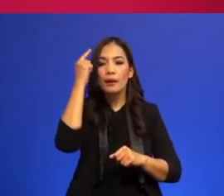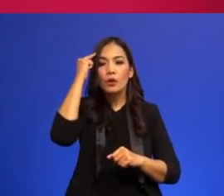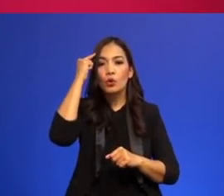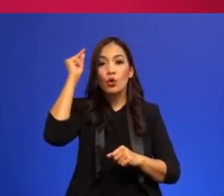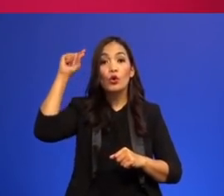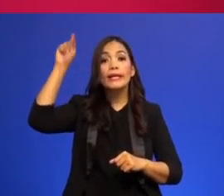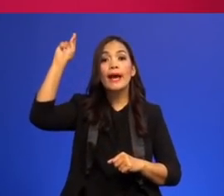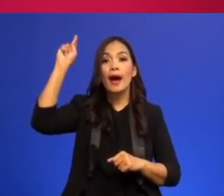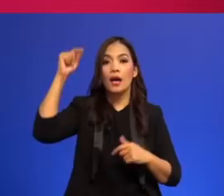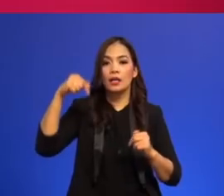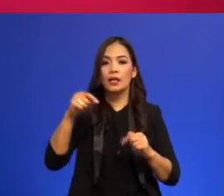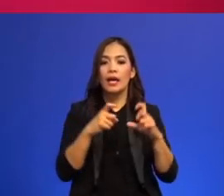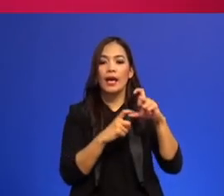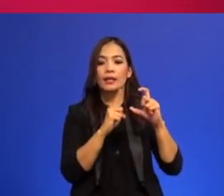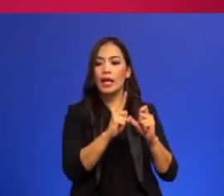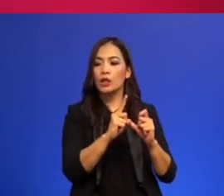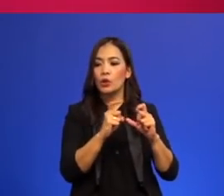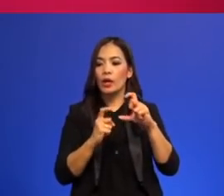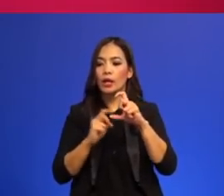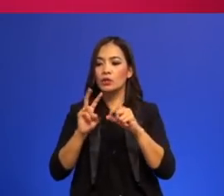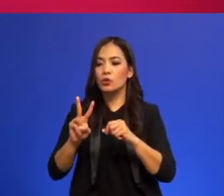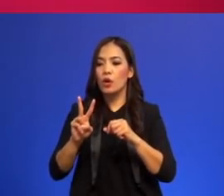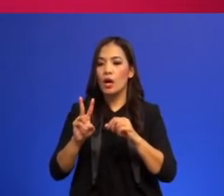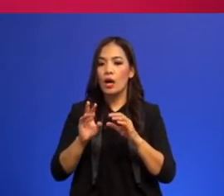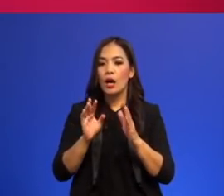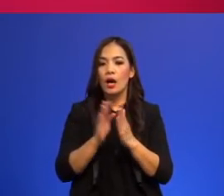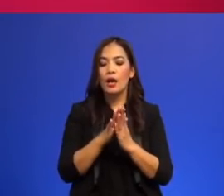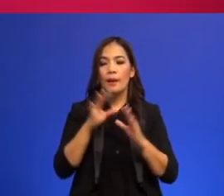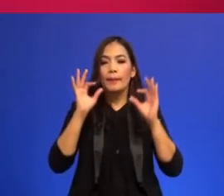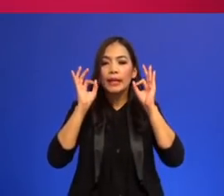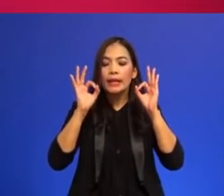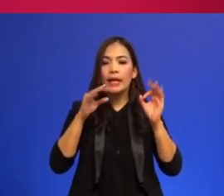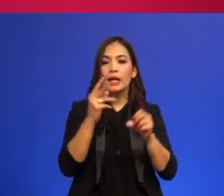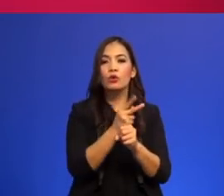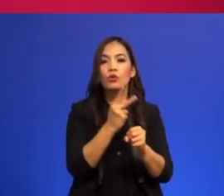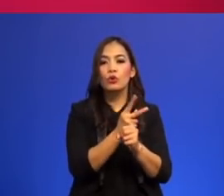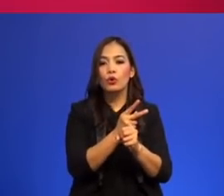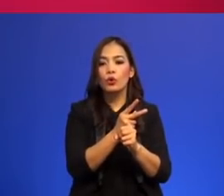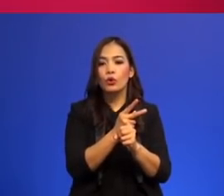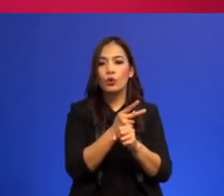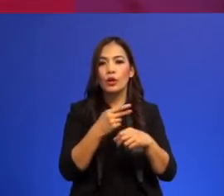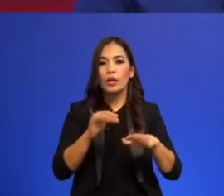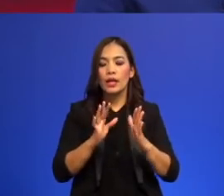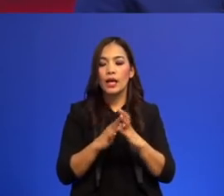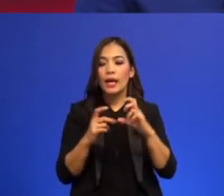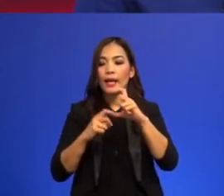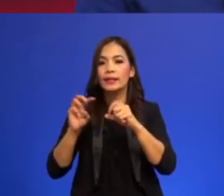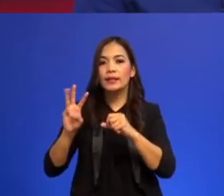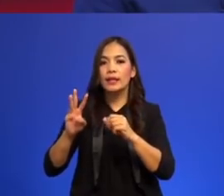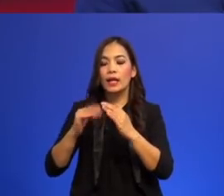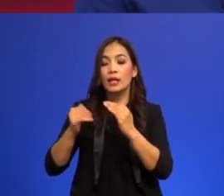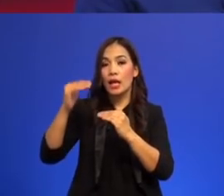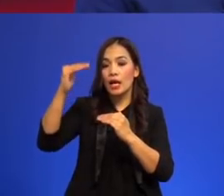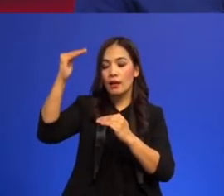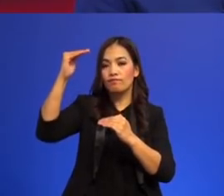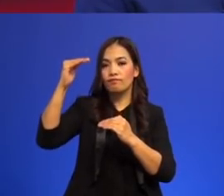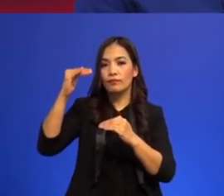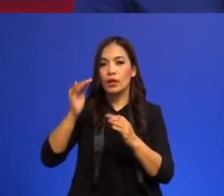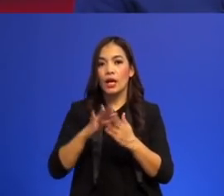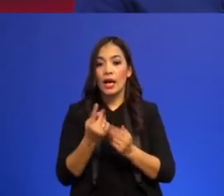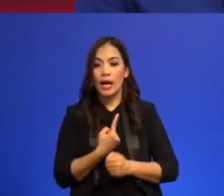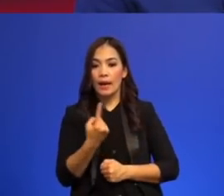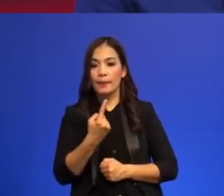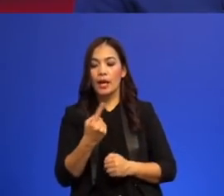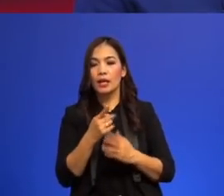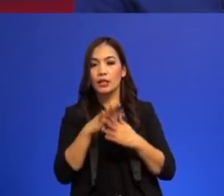guru. S1, S1. S2 pendidikan guru dan teologi. S3 juga begitu, linear. Dan kami